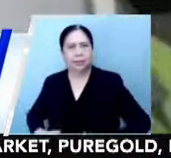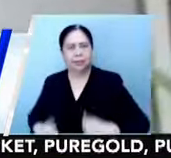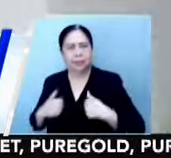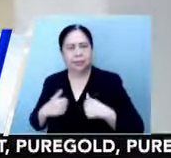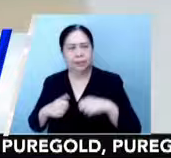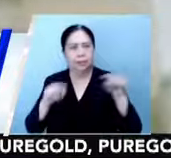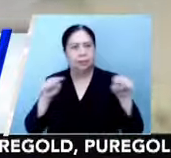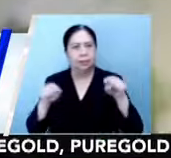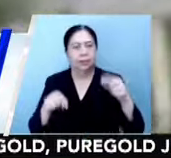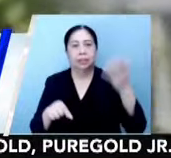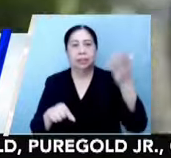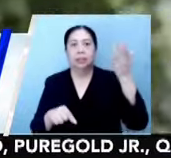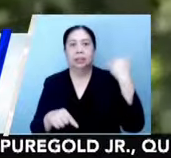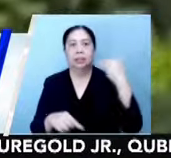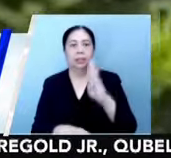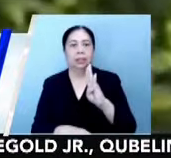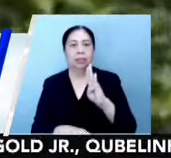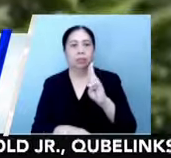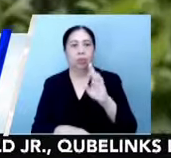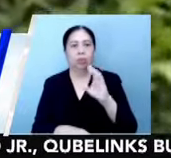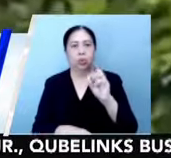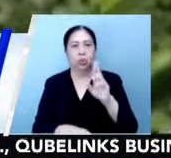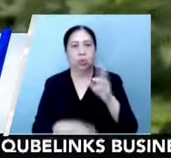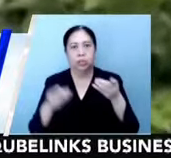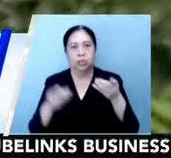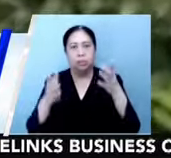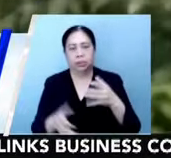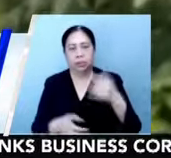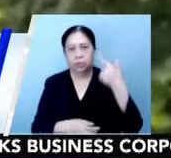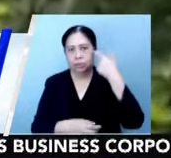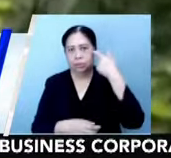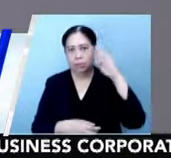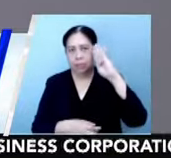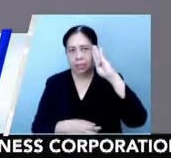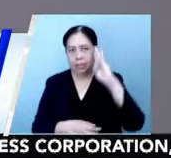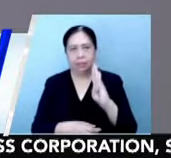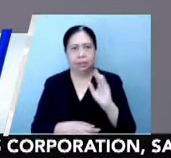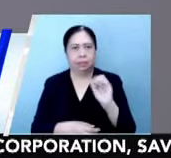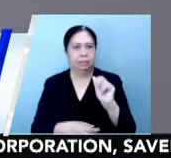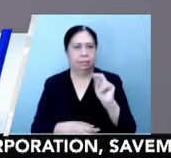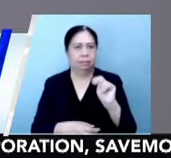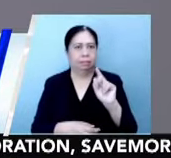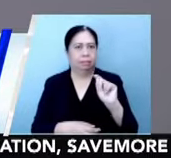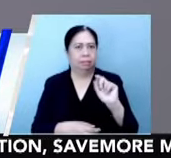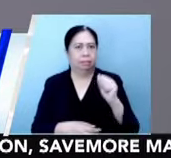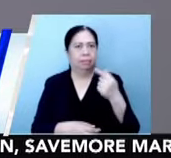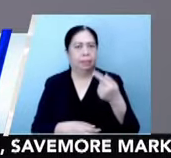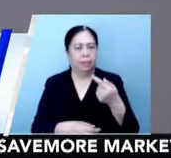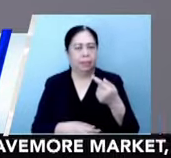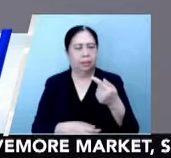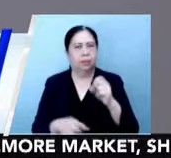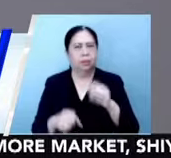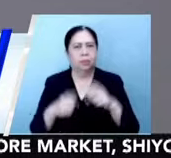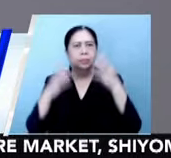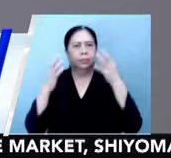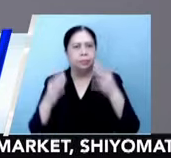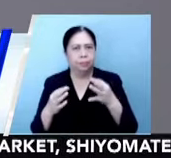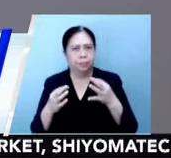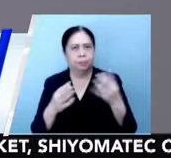former Bucor Director General Bantag. Kaya minabuti nating isagawa